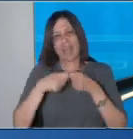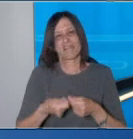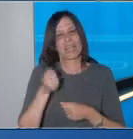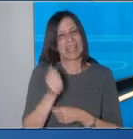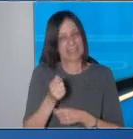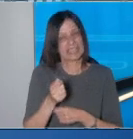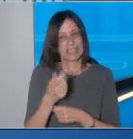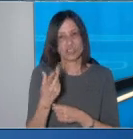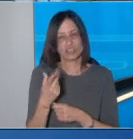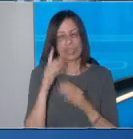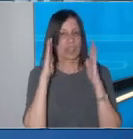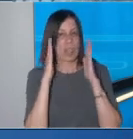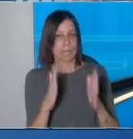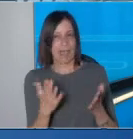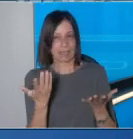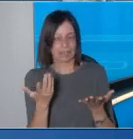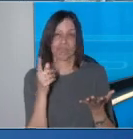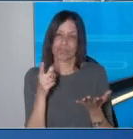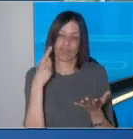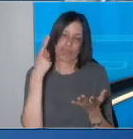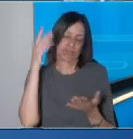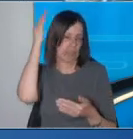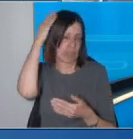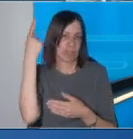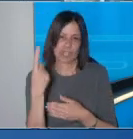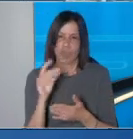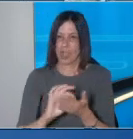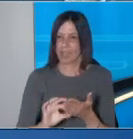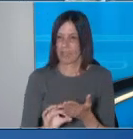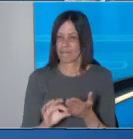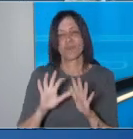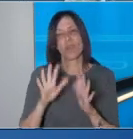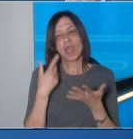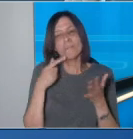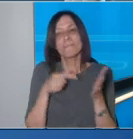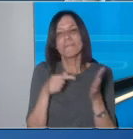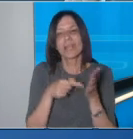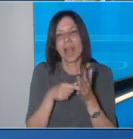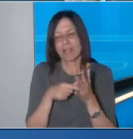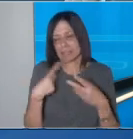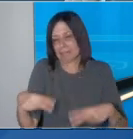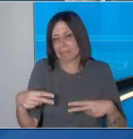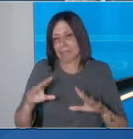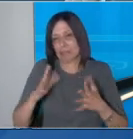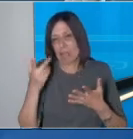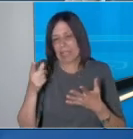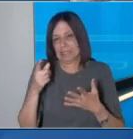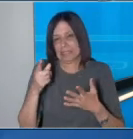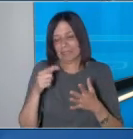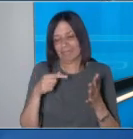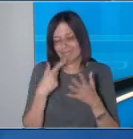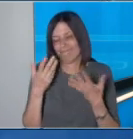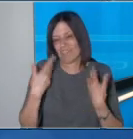כנסת שעל פניו נאמן. לפחות כך בנט בעצמו כתב, ואולי זה בגלל פרנויה שעלולה לעלות לו